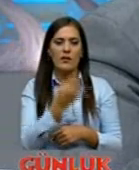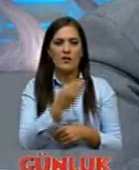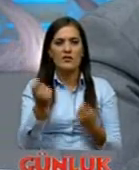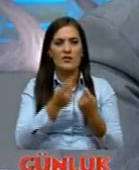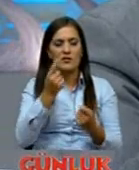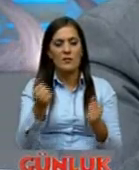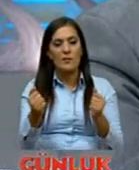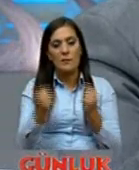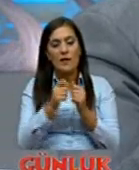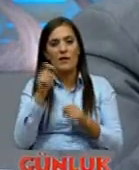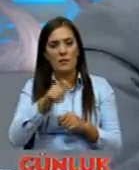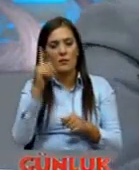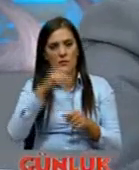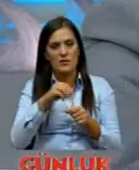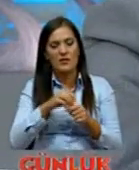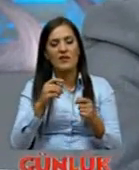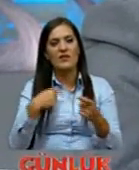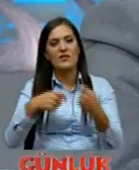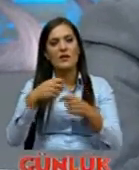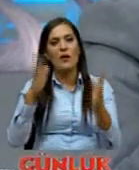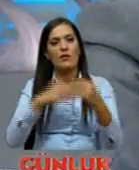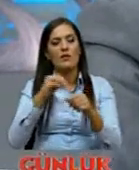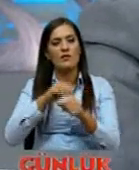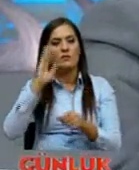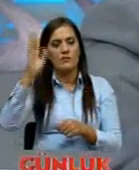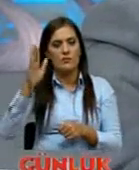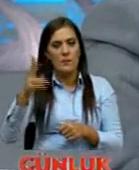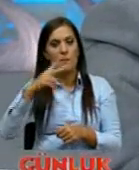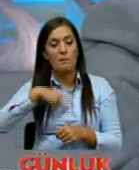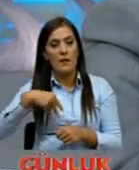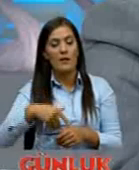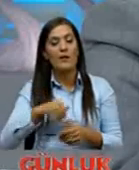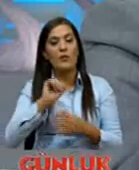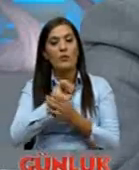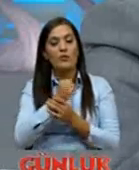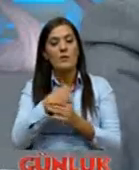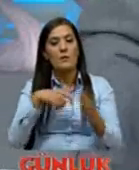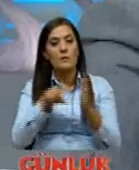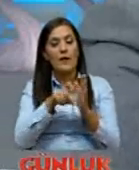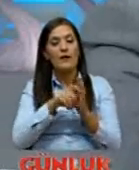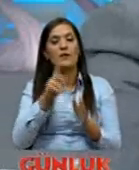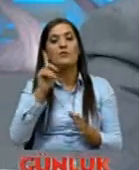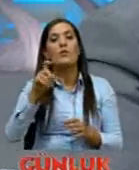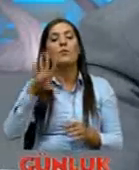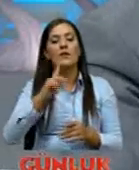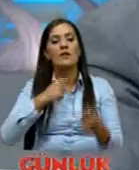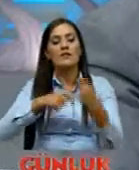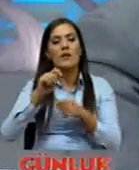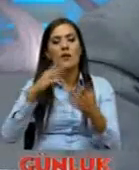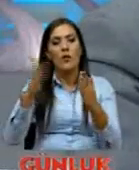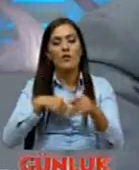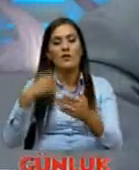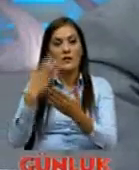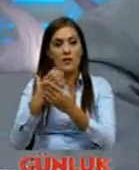anda yapabilmek adına ticaret odasına yönlendiriyorlar. Belediyelerimiz de ustalık belgesi sormaksızın ticaret odasına kayıtlı